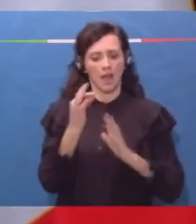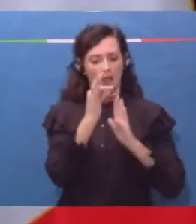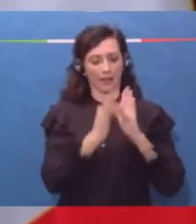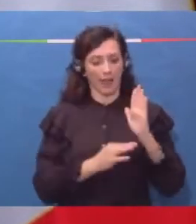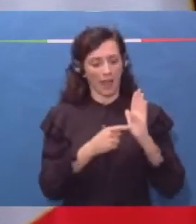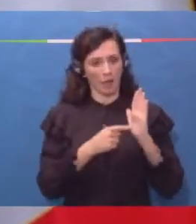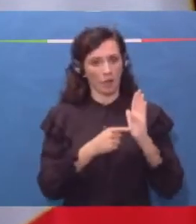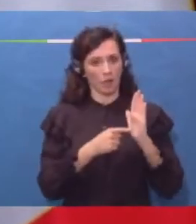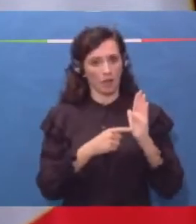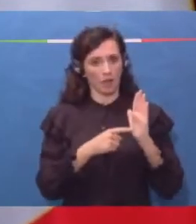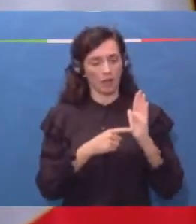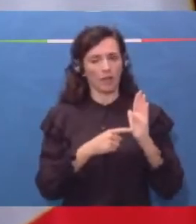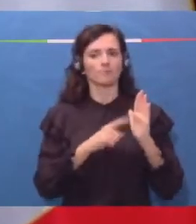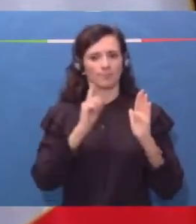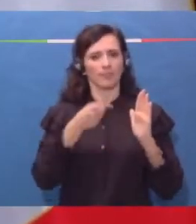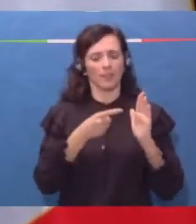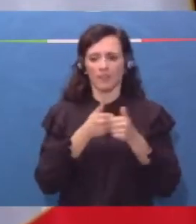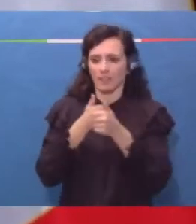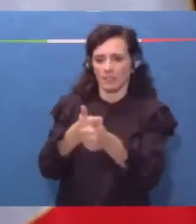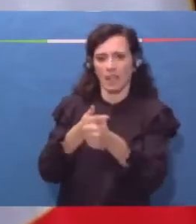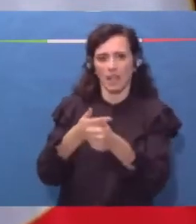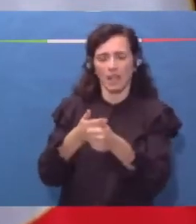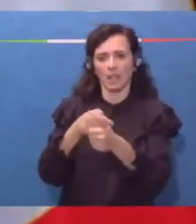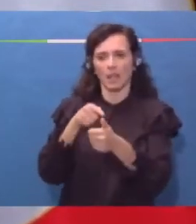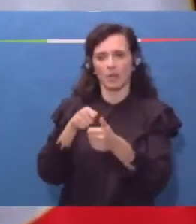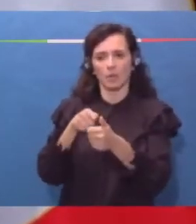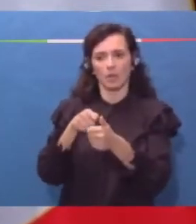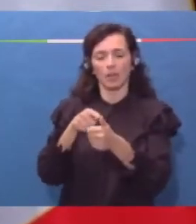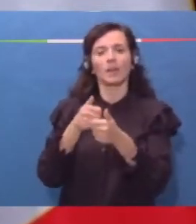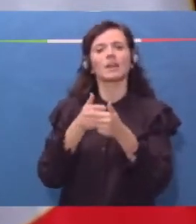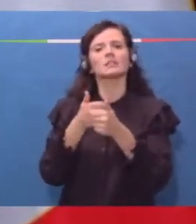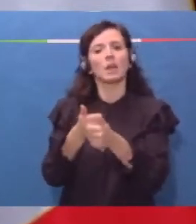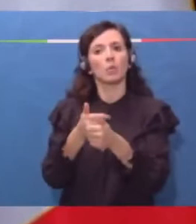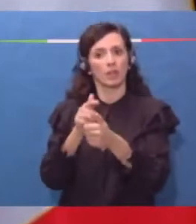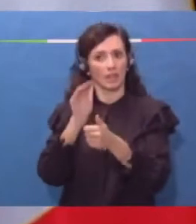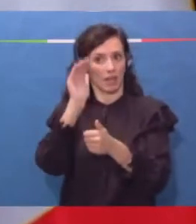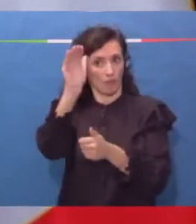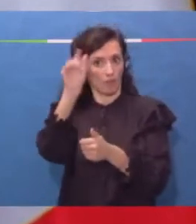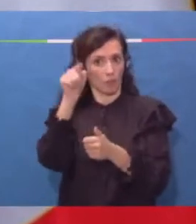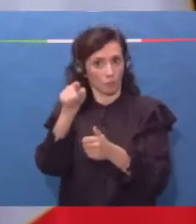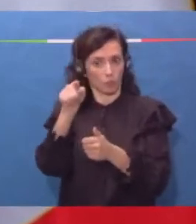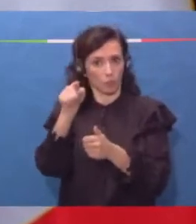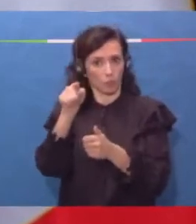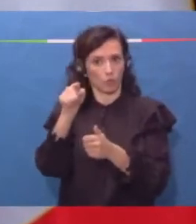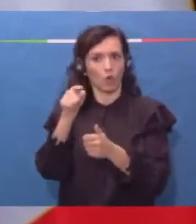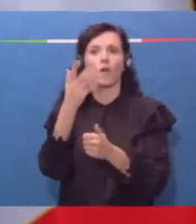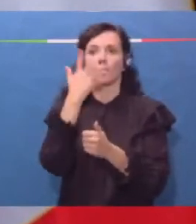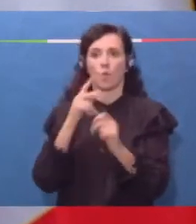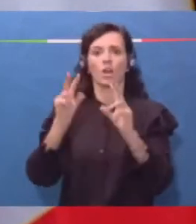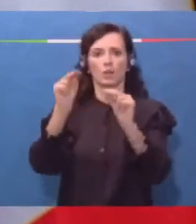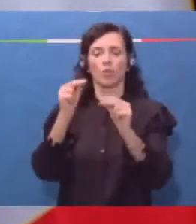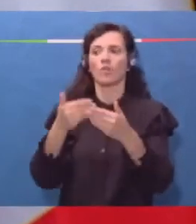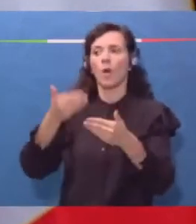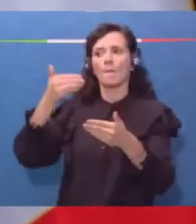devono riflettere un passato che bisogna correggere e un futuro che bisogna